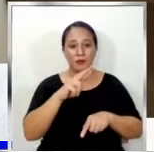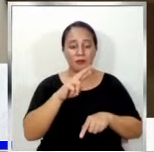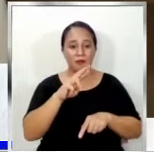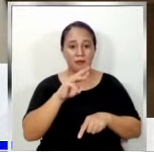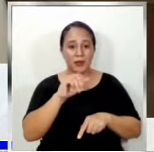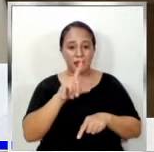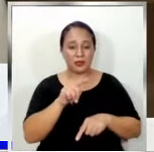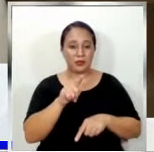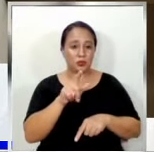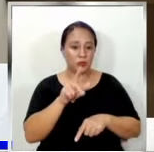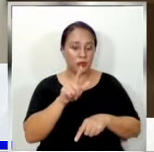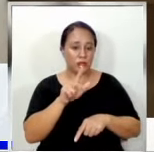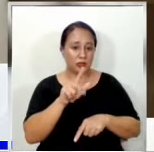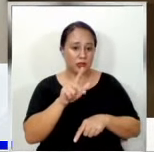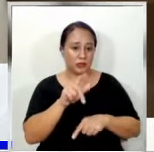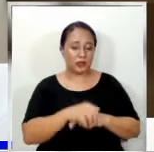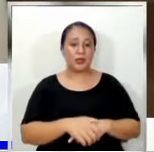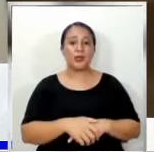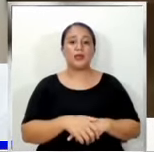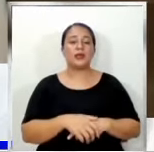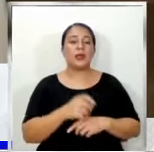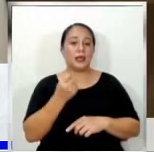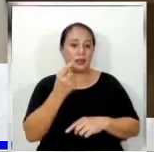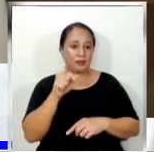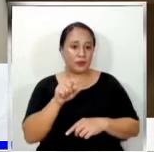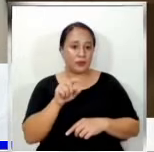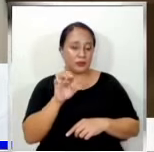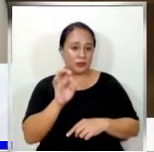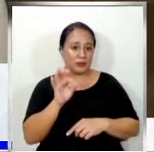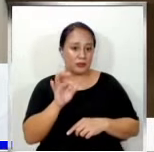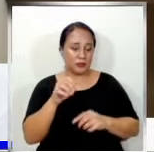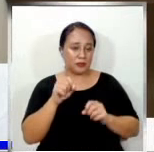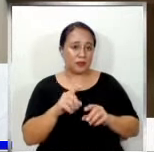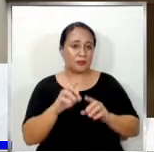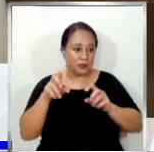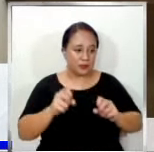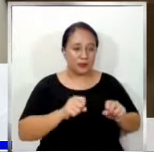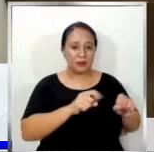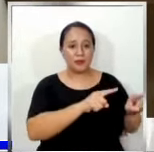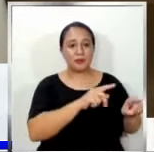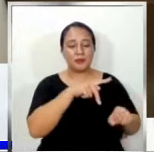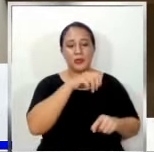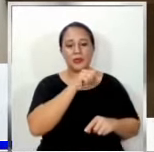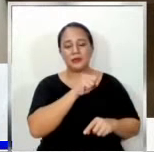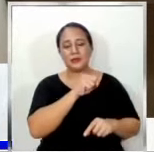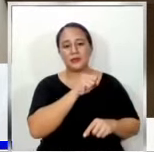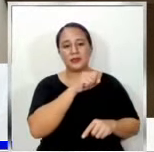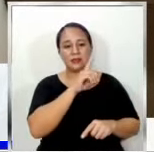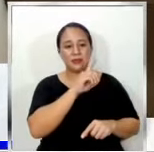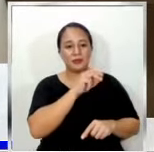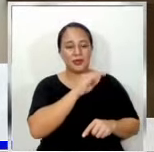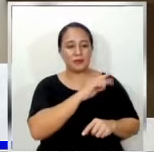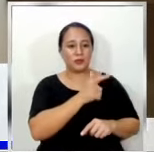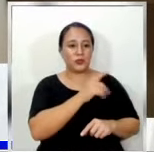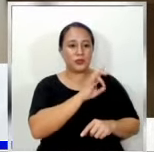of 11.95 million. Farmily resells further to PSDBM at 27.72, actually